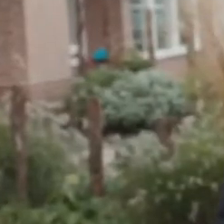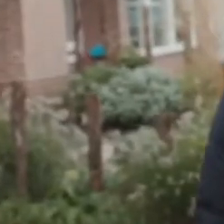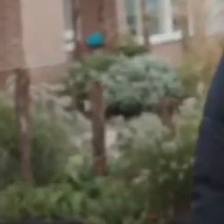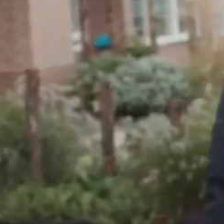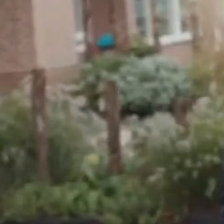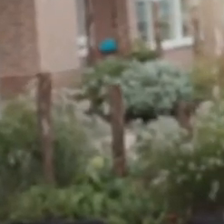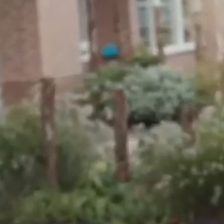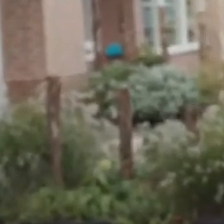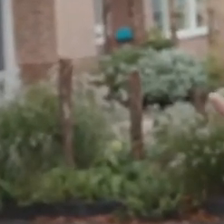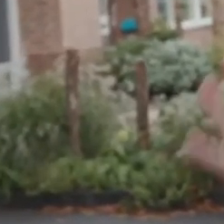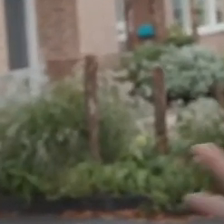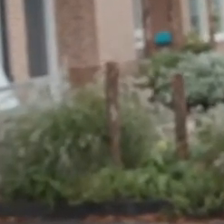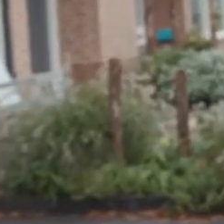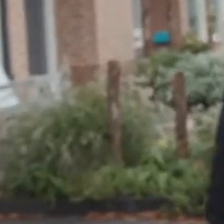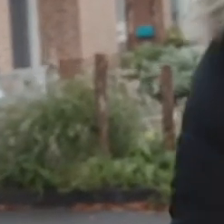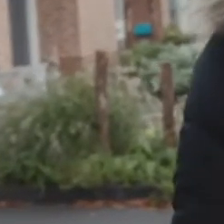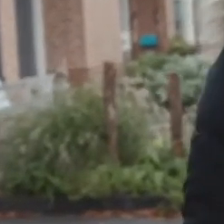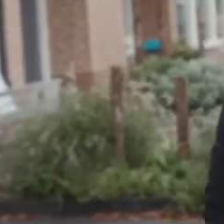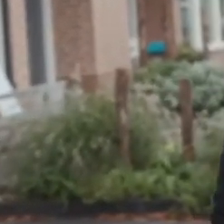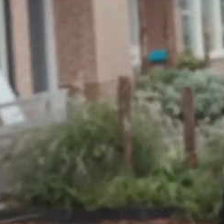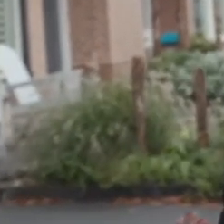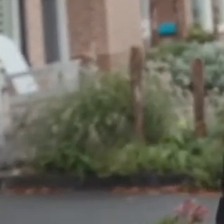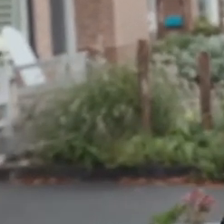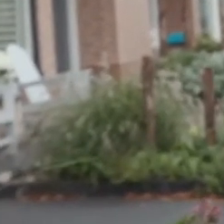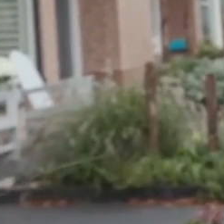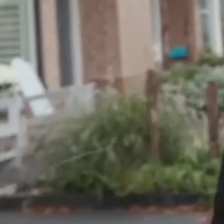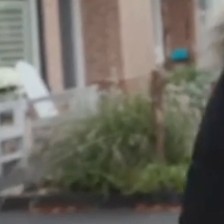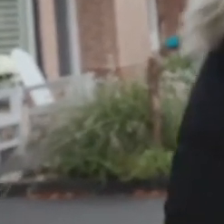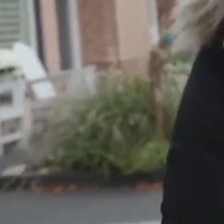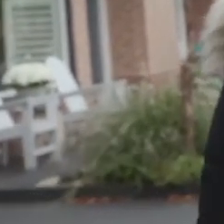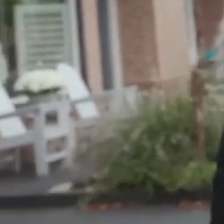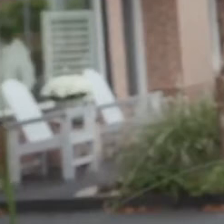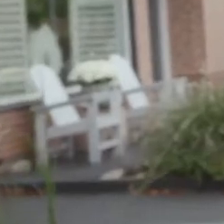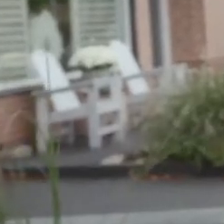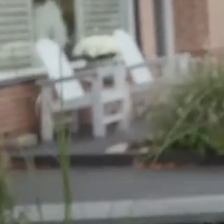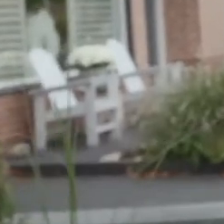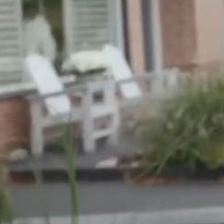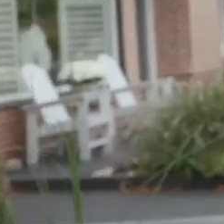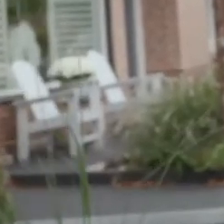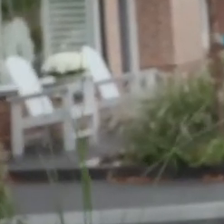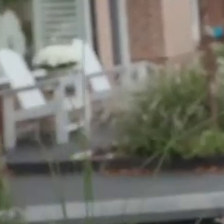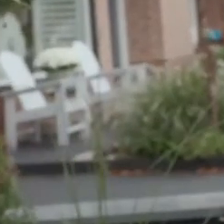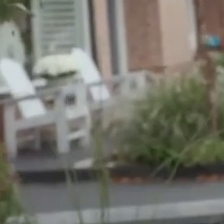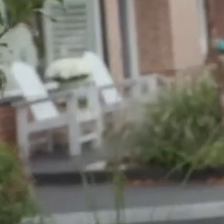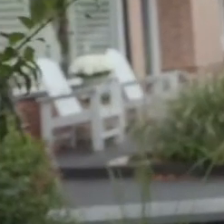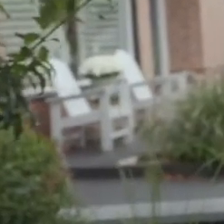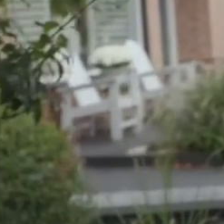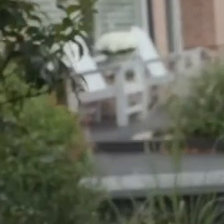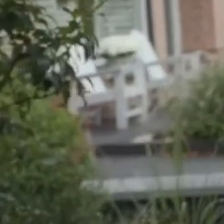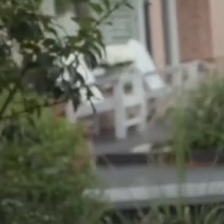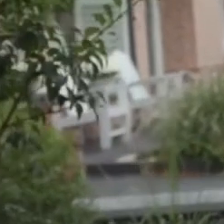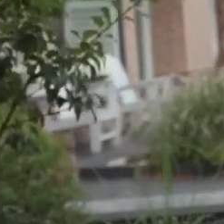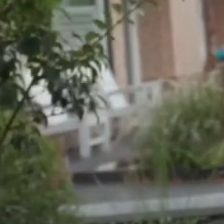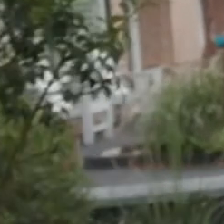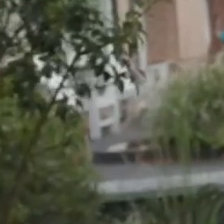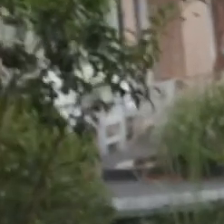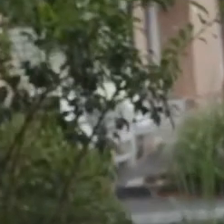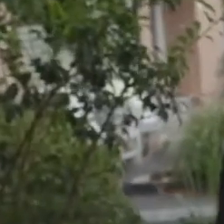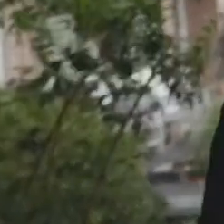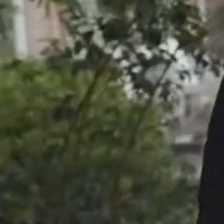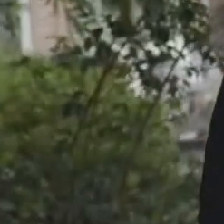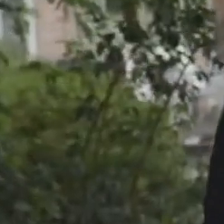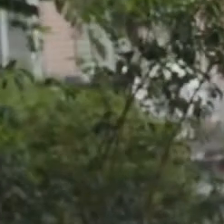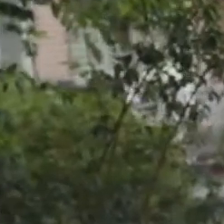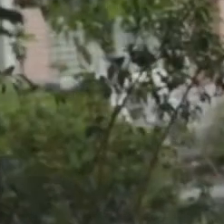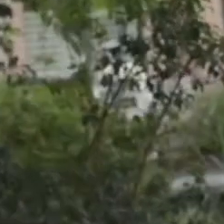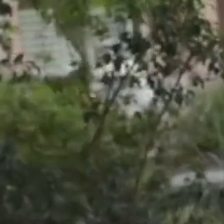We zijn op Urk bij de praktijk van dokter Hildering en ik ga het met hem hebben over de zogenaamde abortuspilstopper. Dat is een pil die